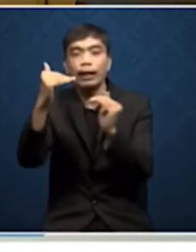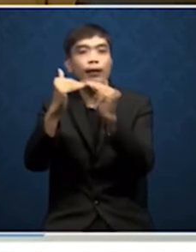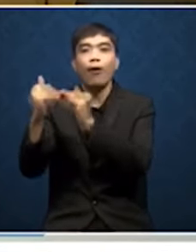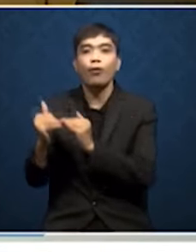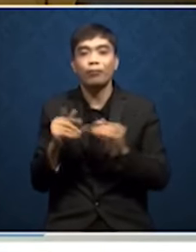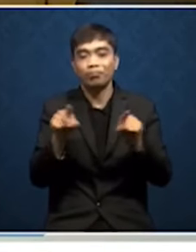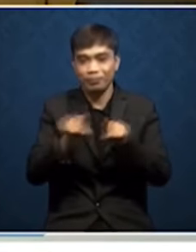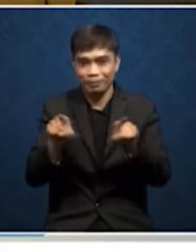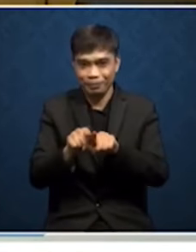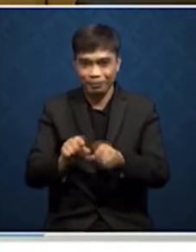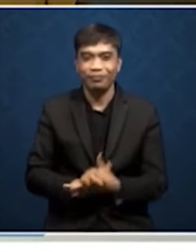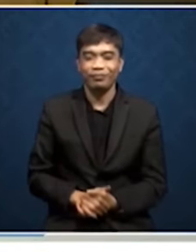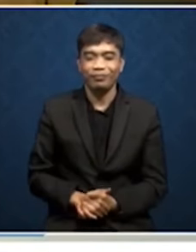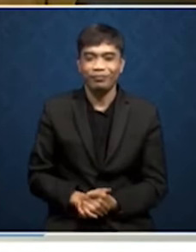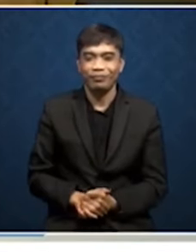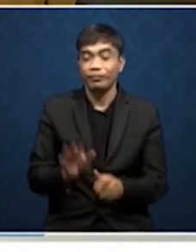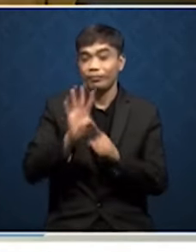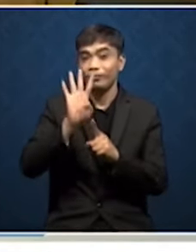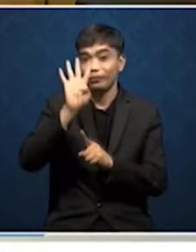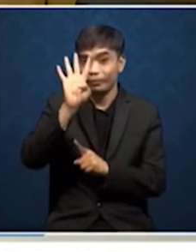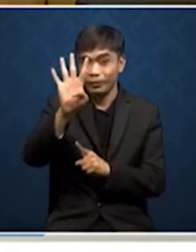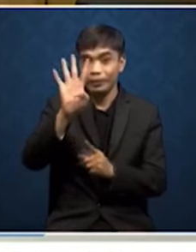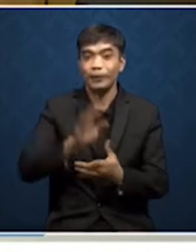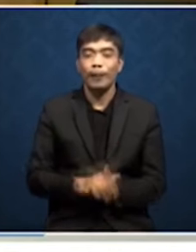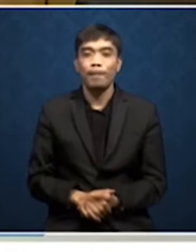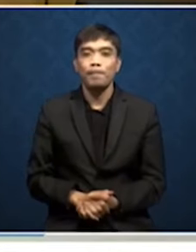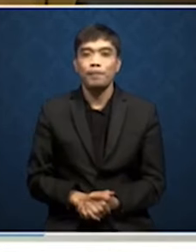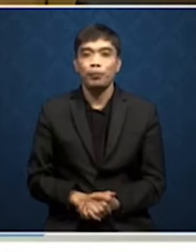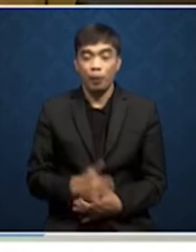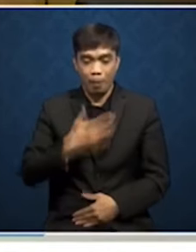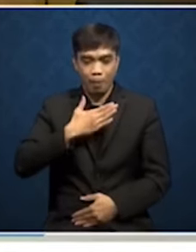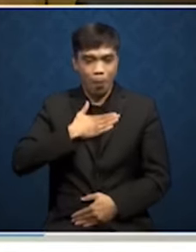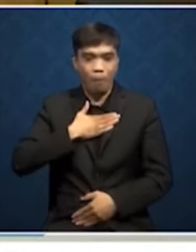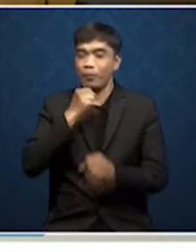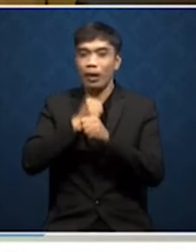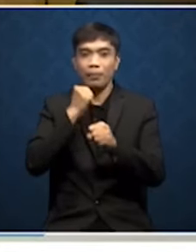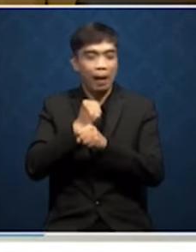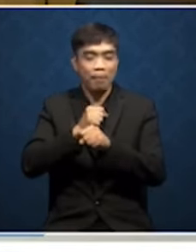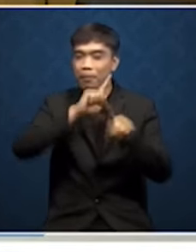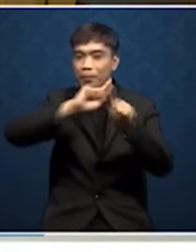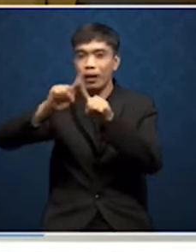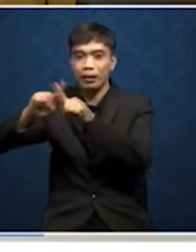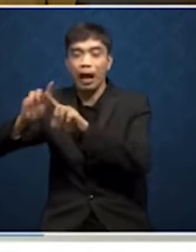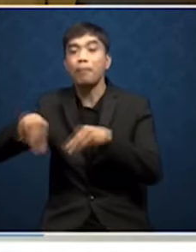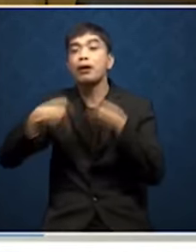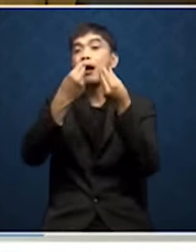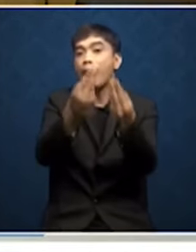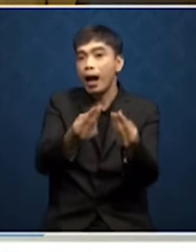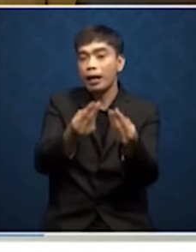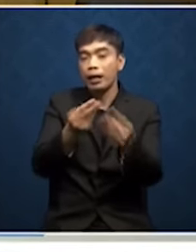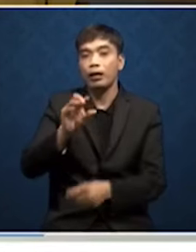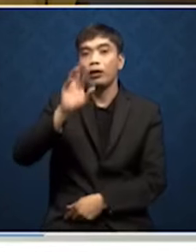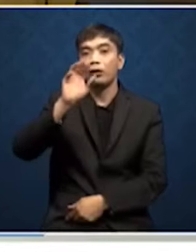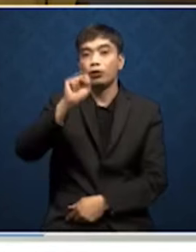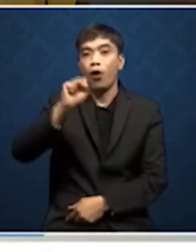างประการที่4ครับผมขอเรียนยืนยันว่าจะดำเนินงานทุกอย่างเพื่อให้วุฒิสภาแห่งนี้เป็น